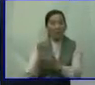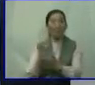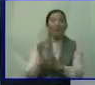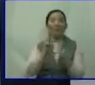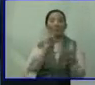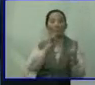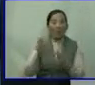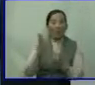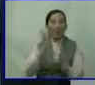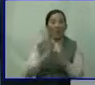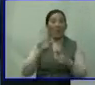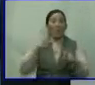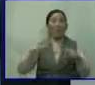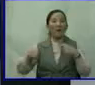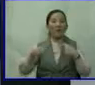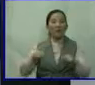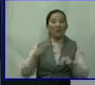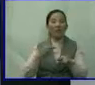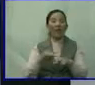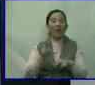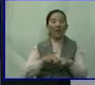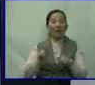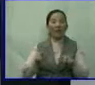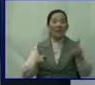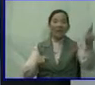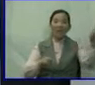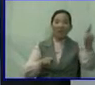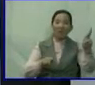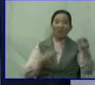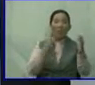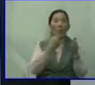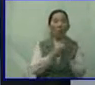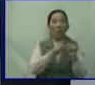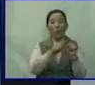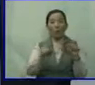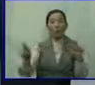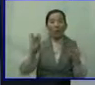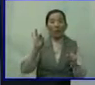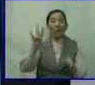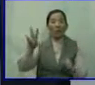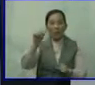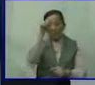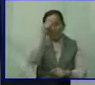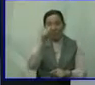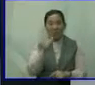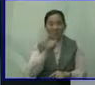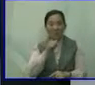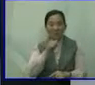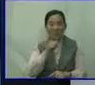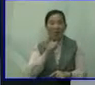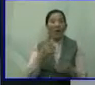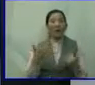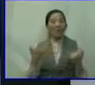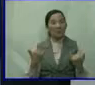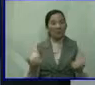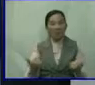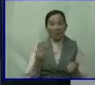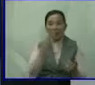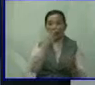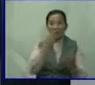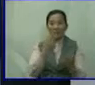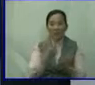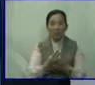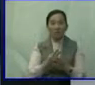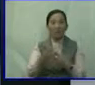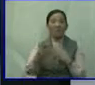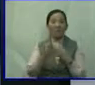показаны продажи этих дисков с января по июнь месяц. А теперь рассмотрим с